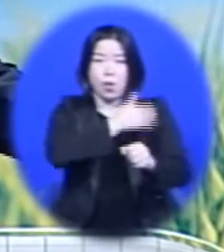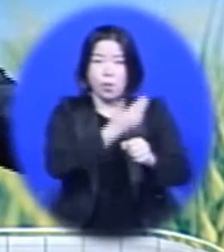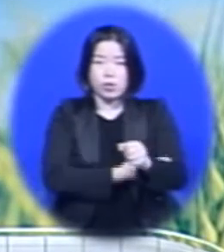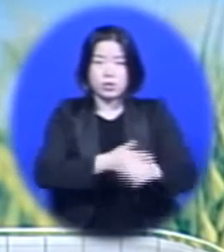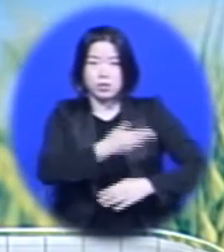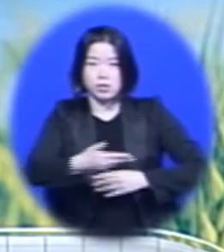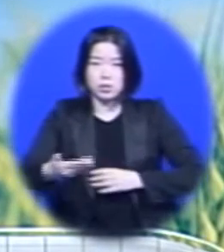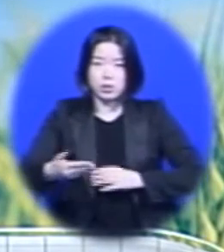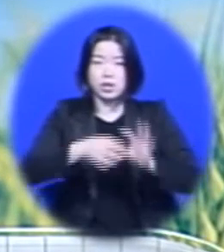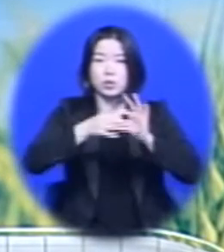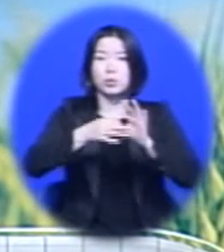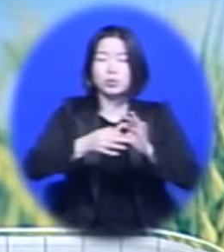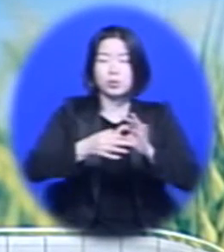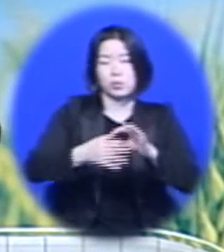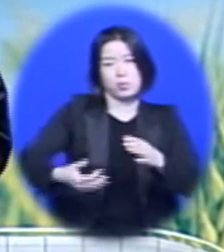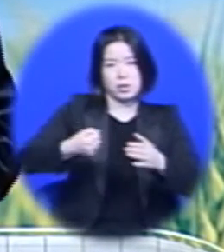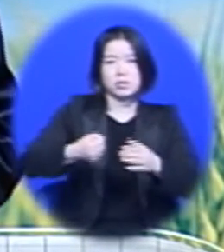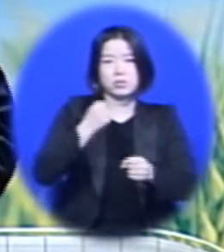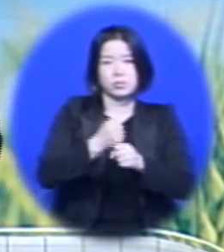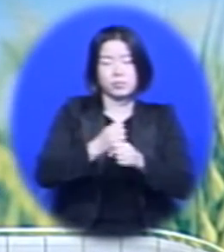통로로 삼아주셨던 것입니다.